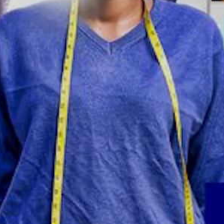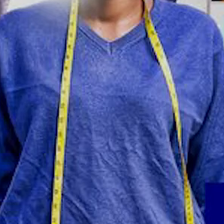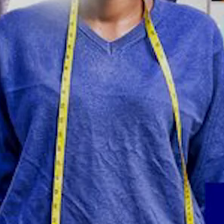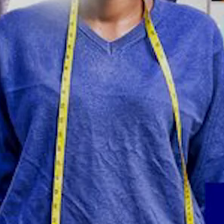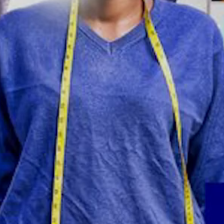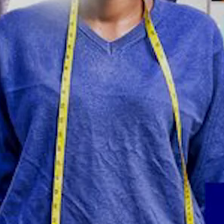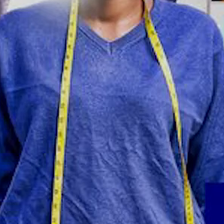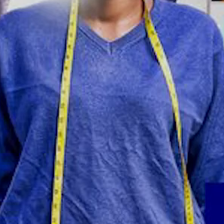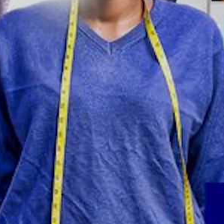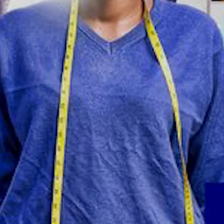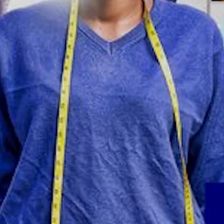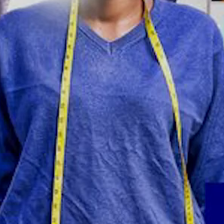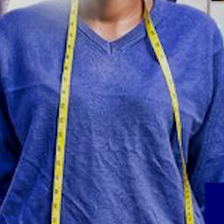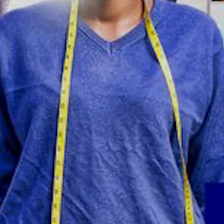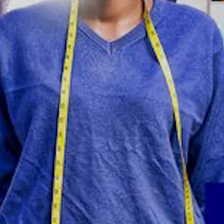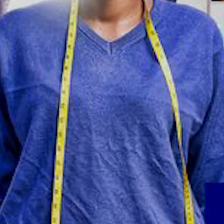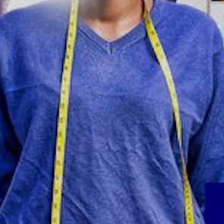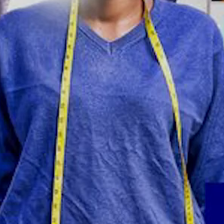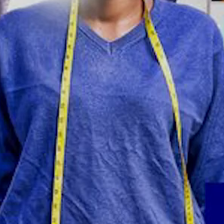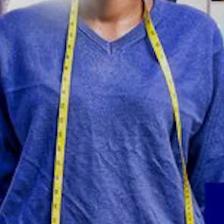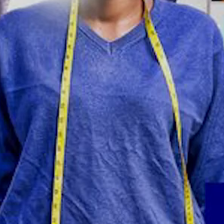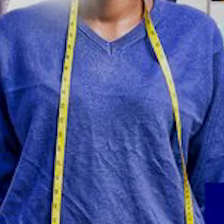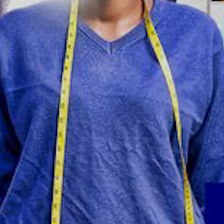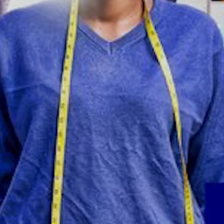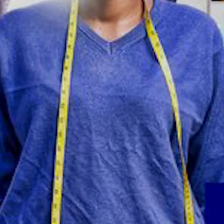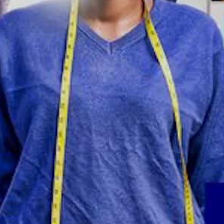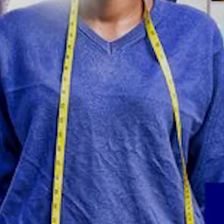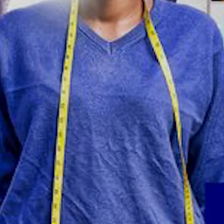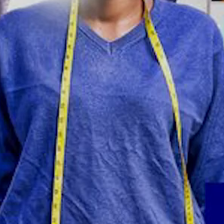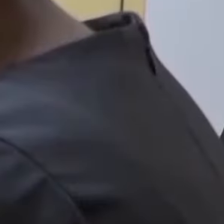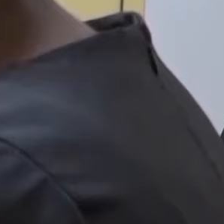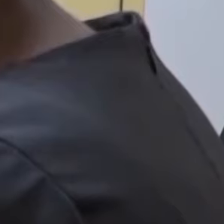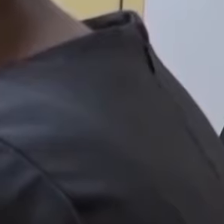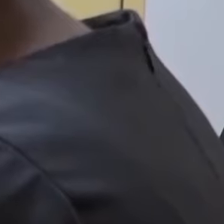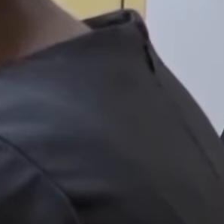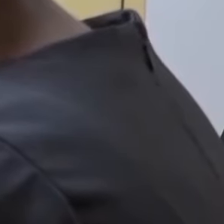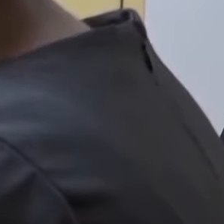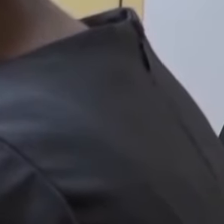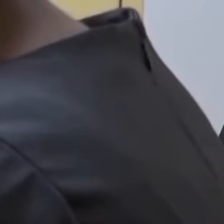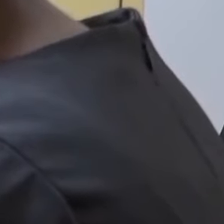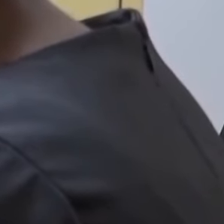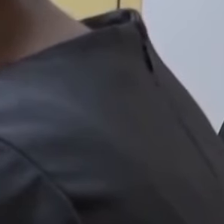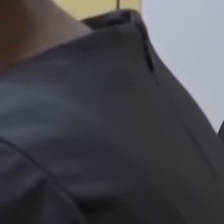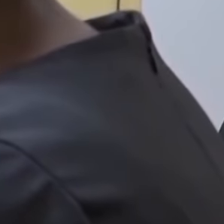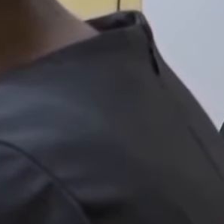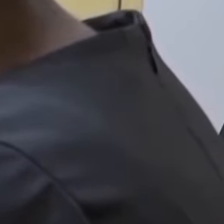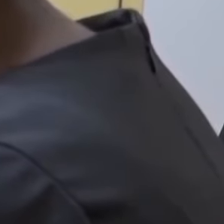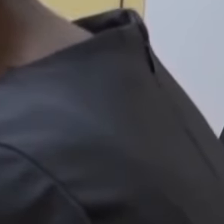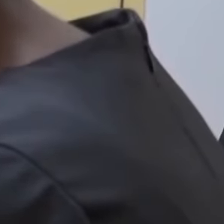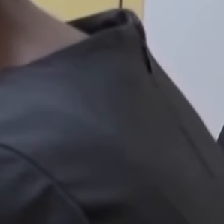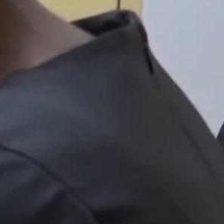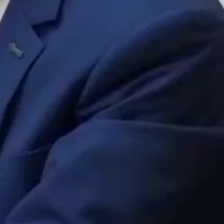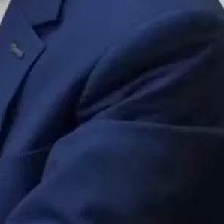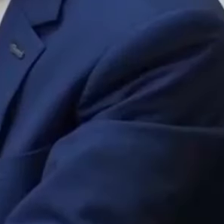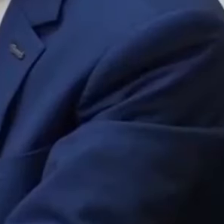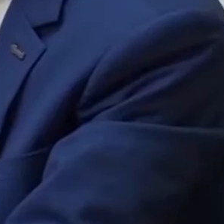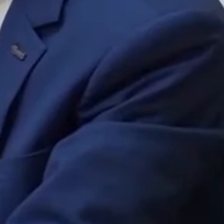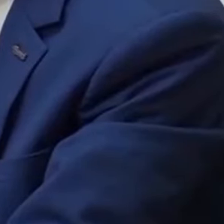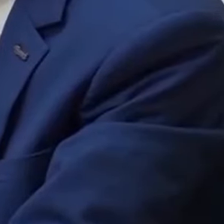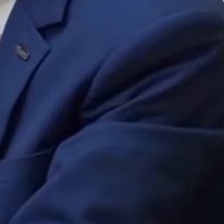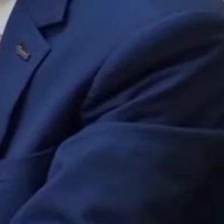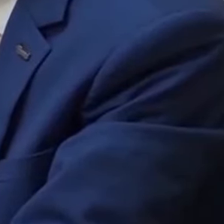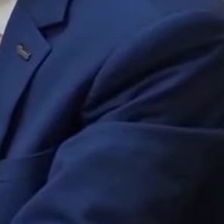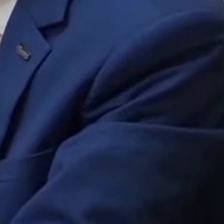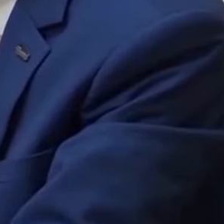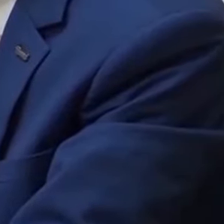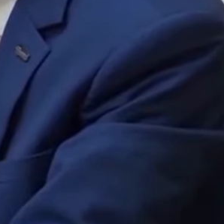en place par le Fonds d'appui aux initiatives économiques des jeunes avec l'appui du PNUD, il intègre un forum interactif où le